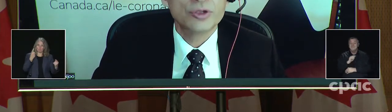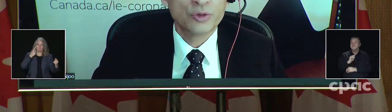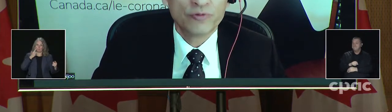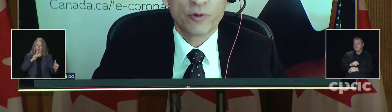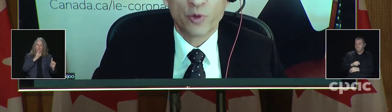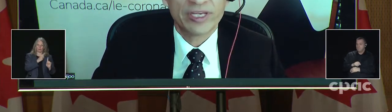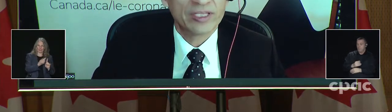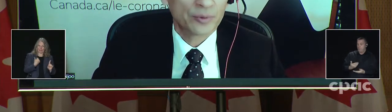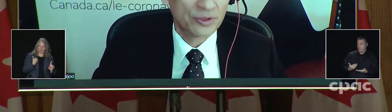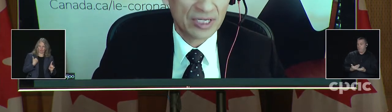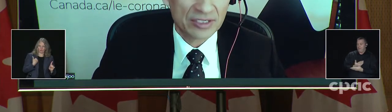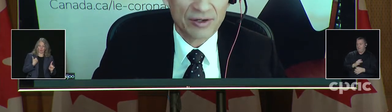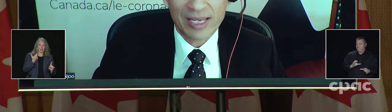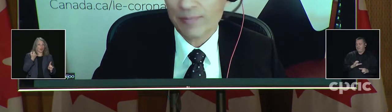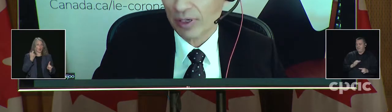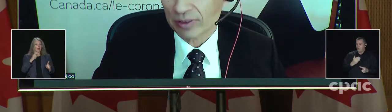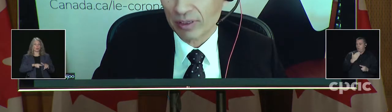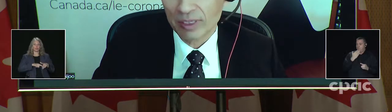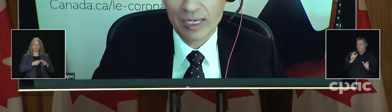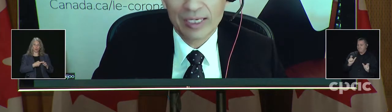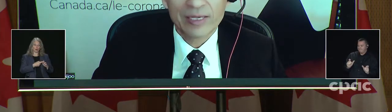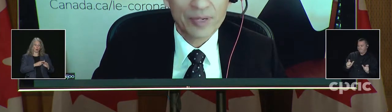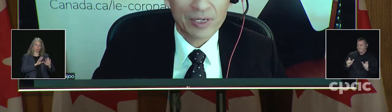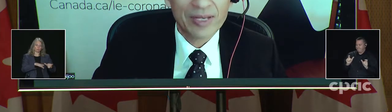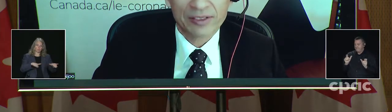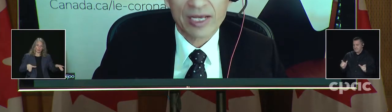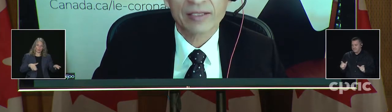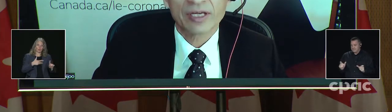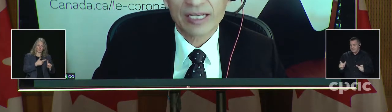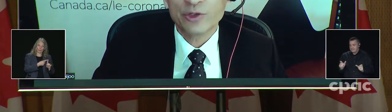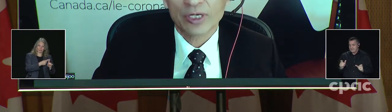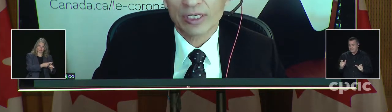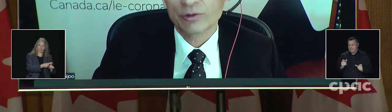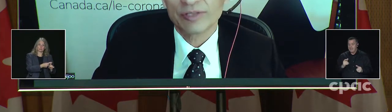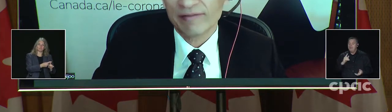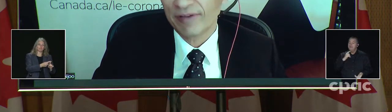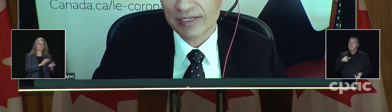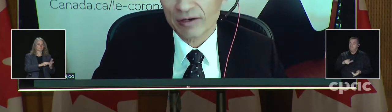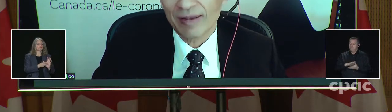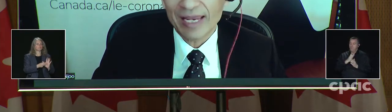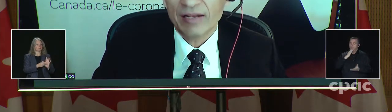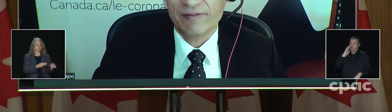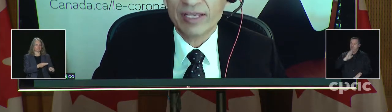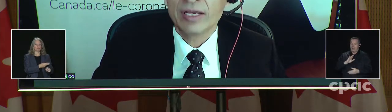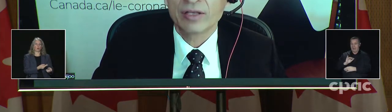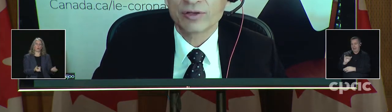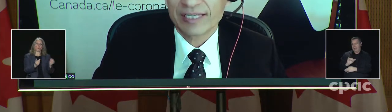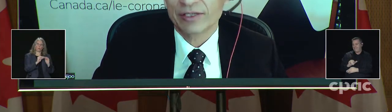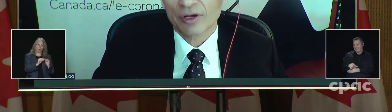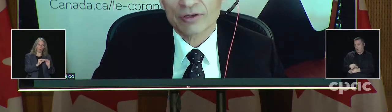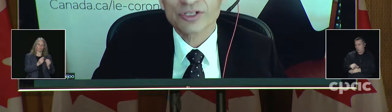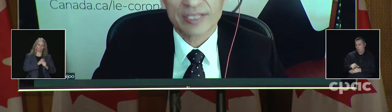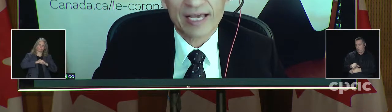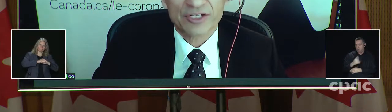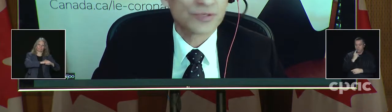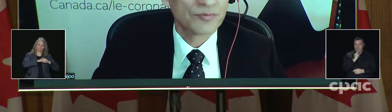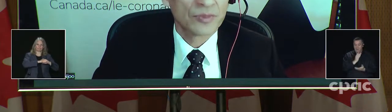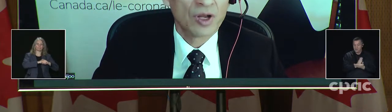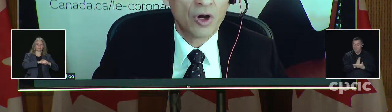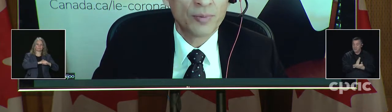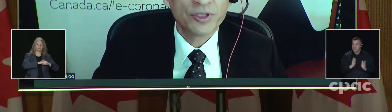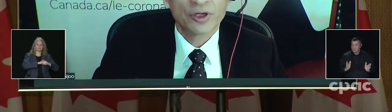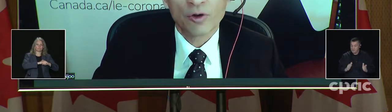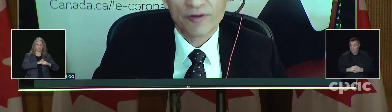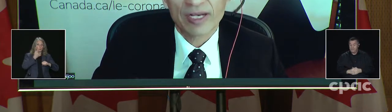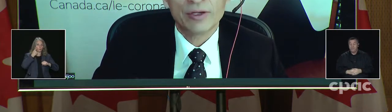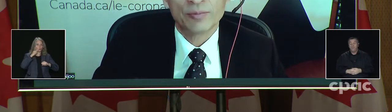un nouveau moyen de protection important qui permettra de réduire les taux d'infection élevés dans cette tranche d'âge.